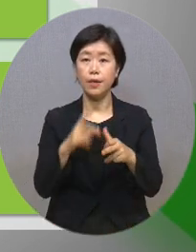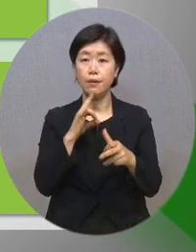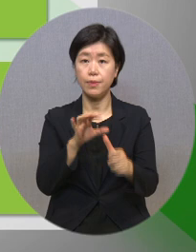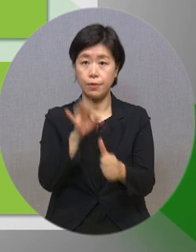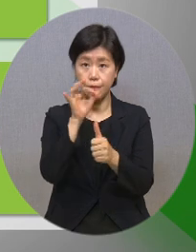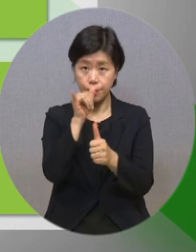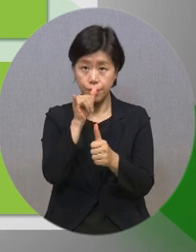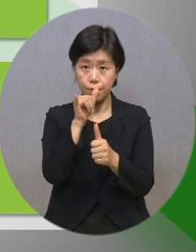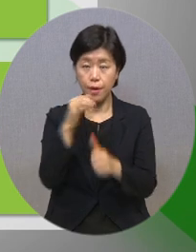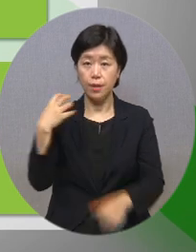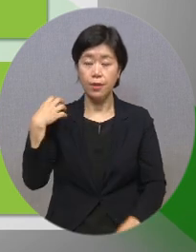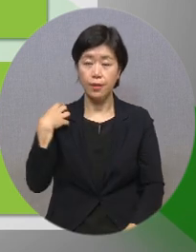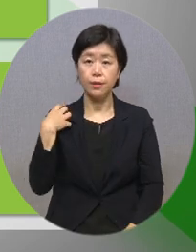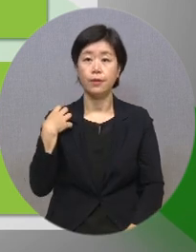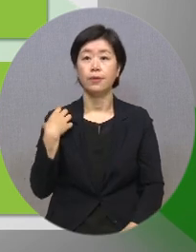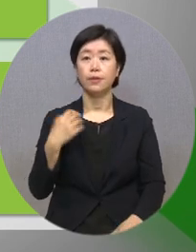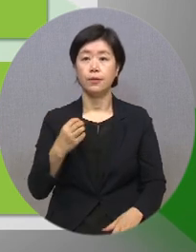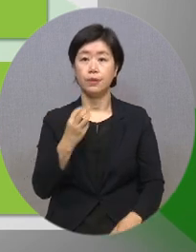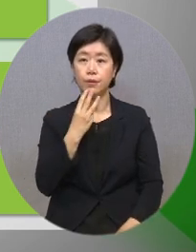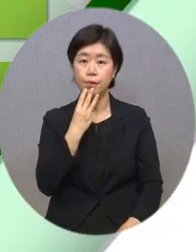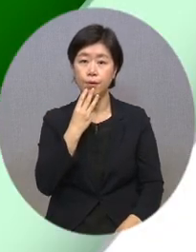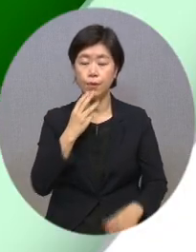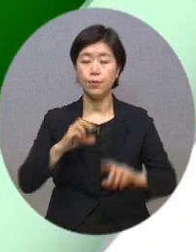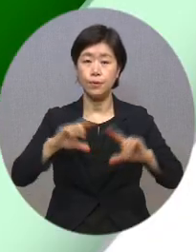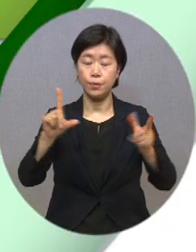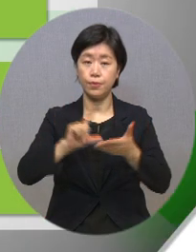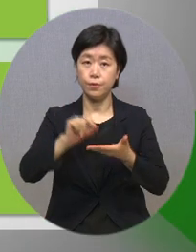담당기사는 서울 동부지사입니다.